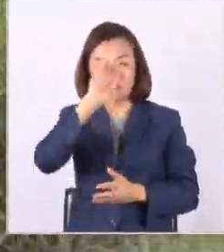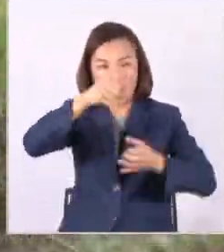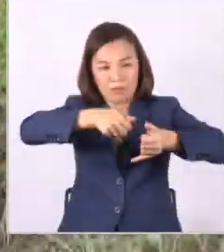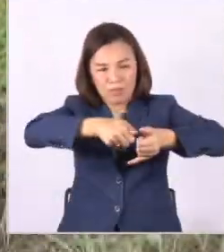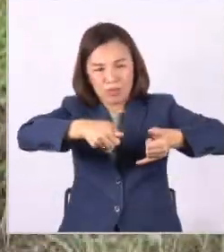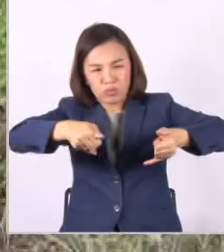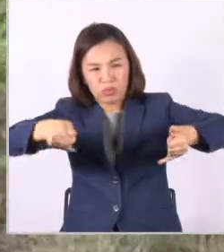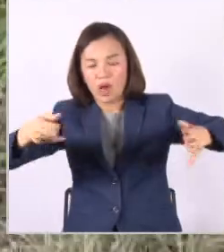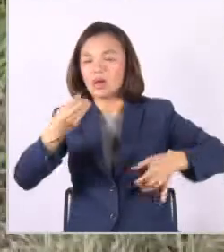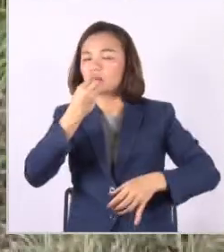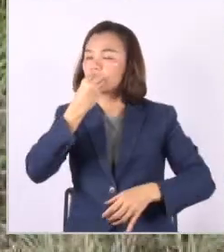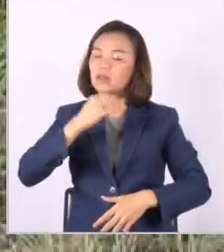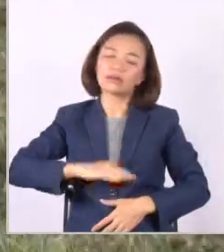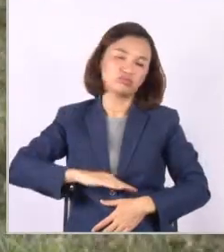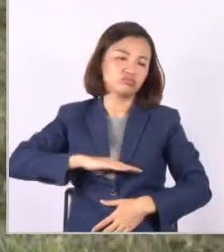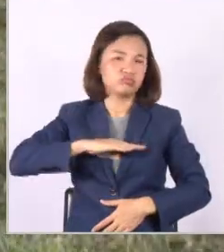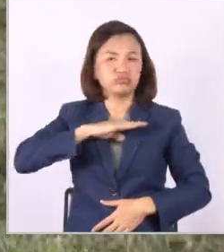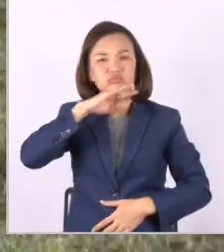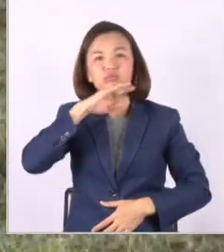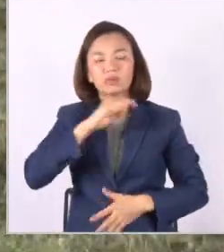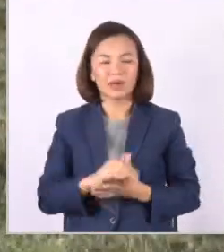เขาเรียกว่าอิ่มหมีพีช้าง